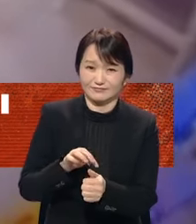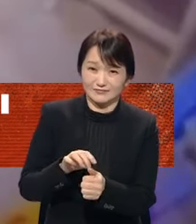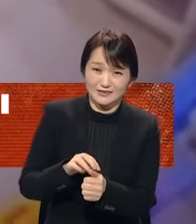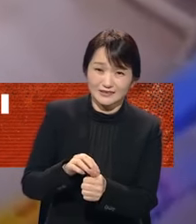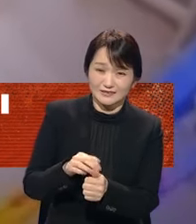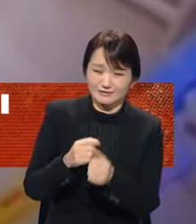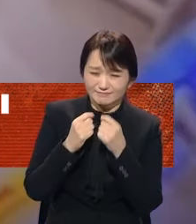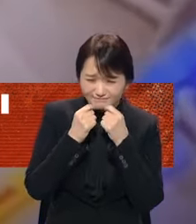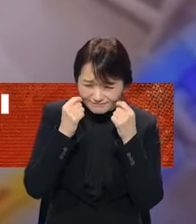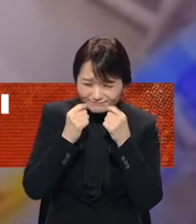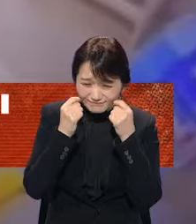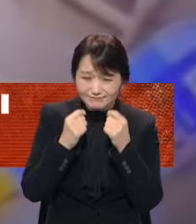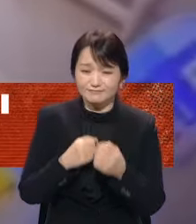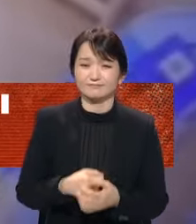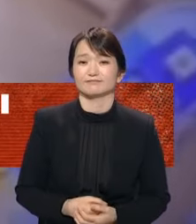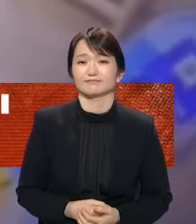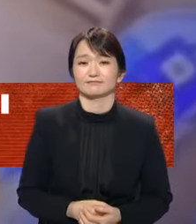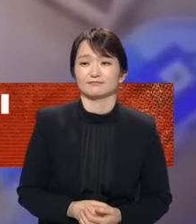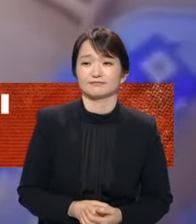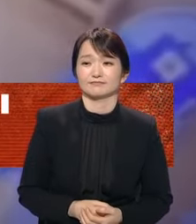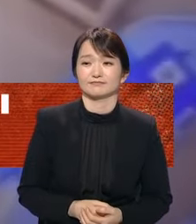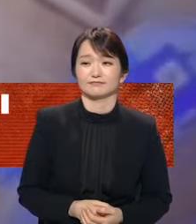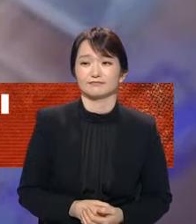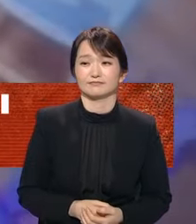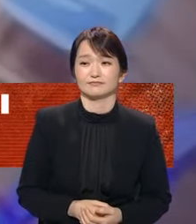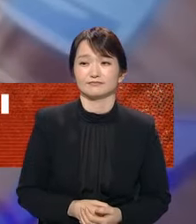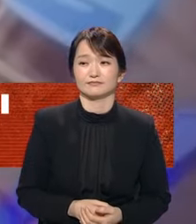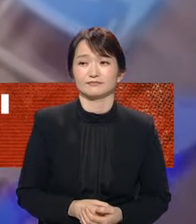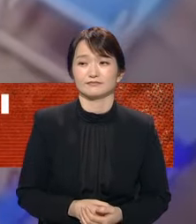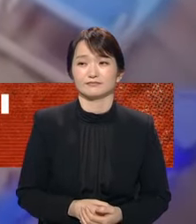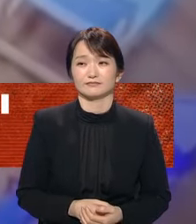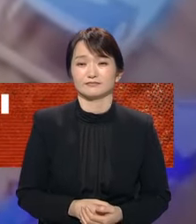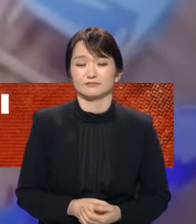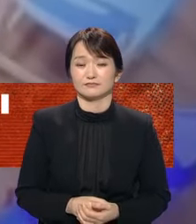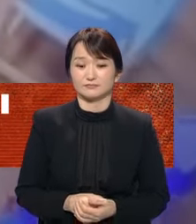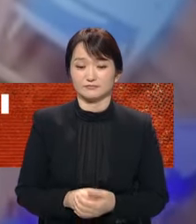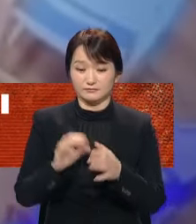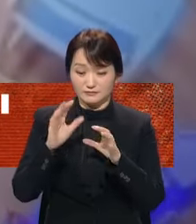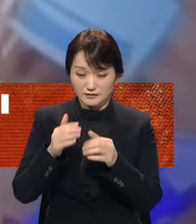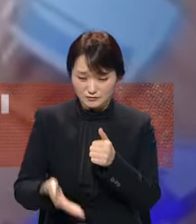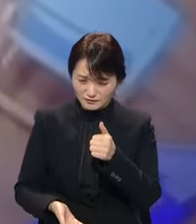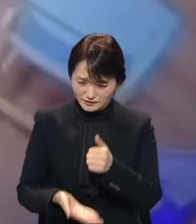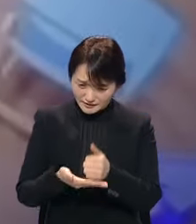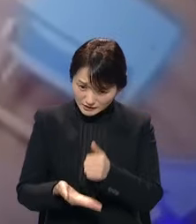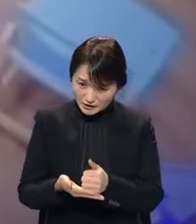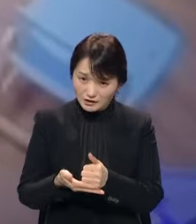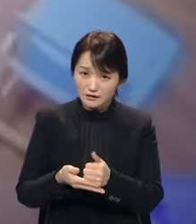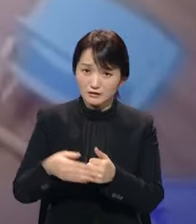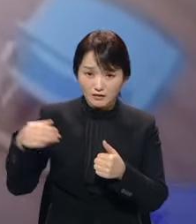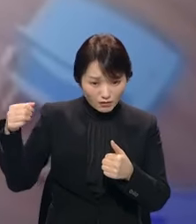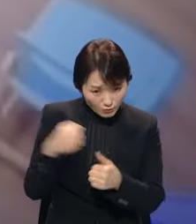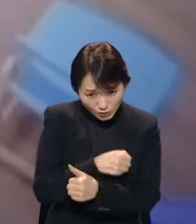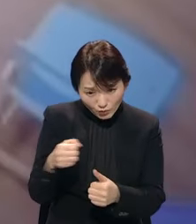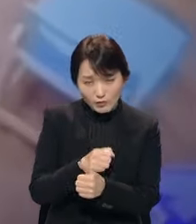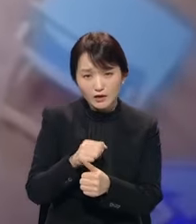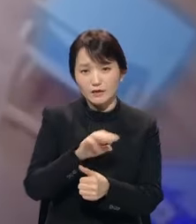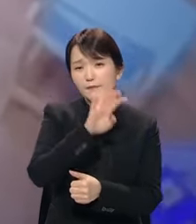간지럼을 이렇게 하니까 막 웃고 그럴 거 아닙니까? 예. 그래서 아이를 칭찬했다가 폭행했다가 이걸 반복을 하게